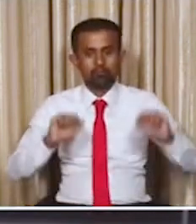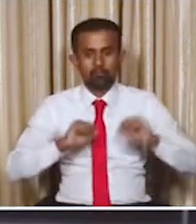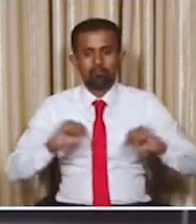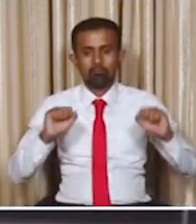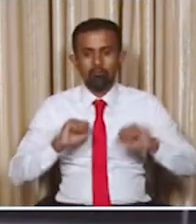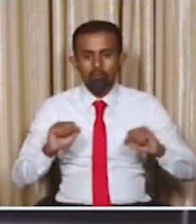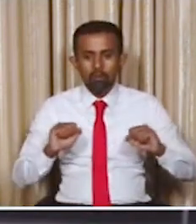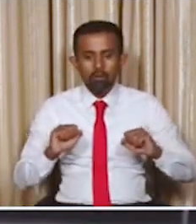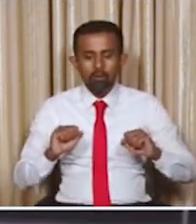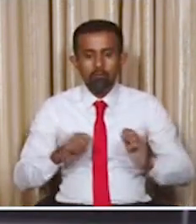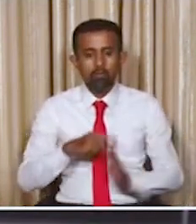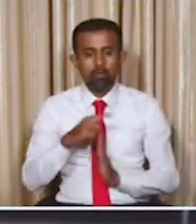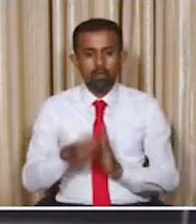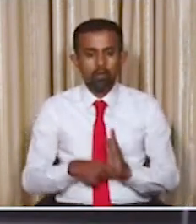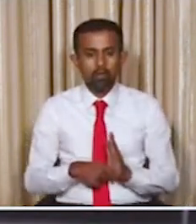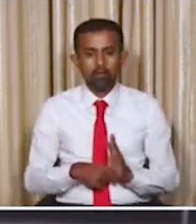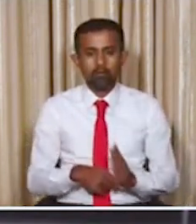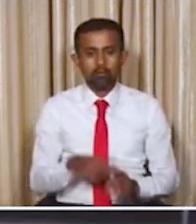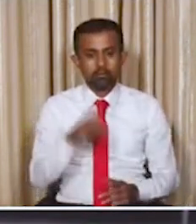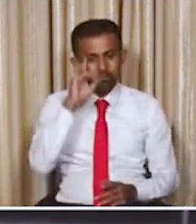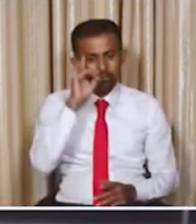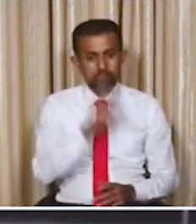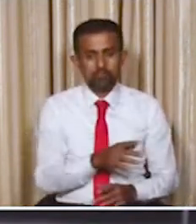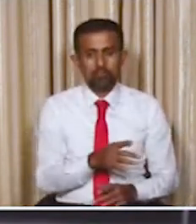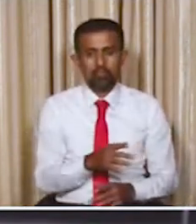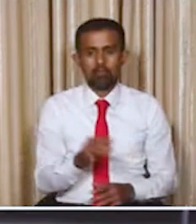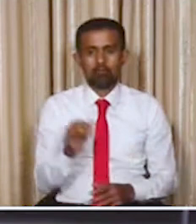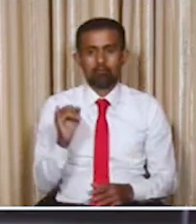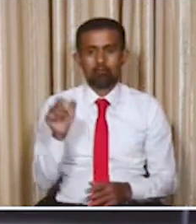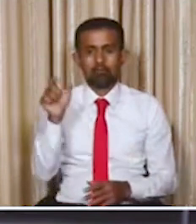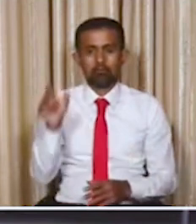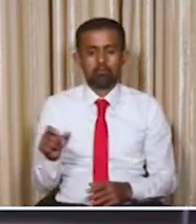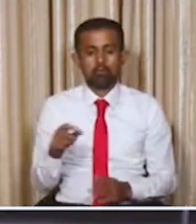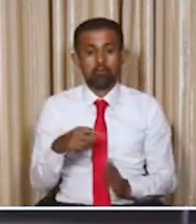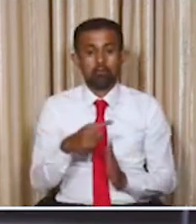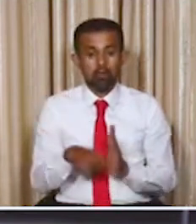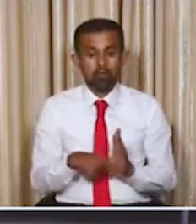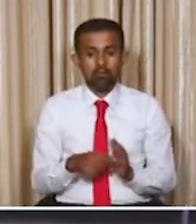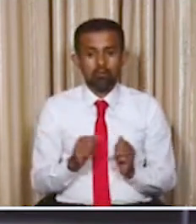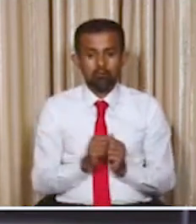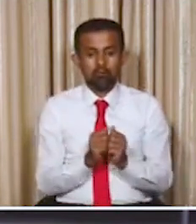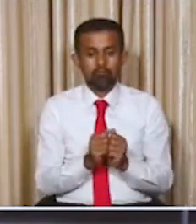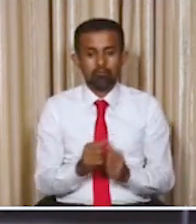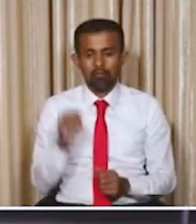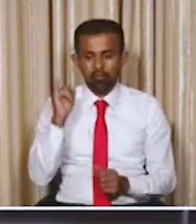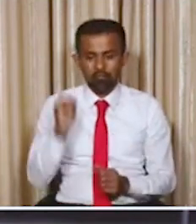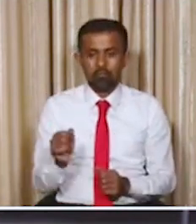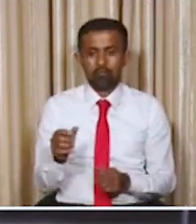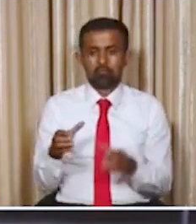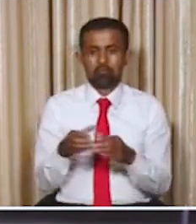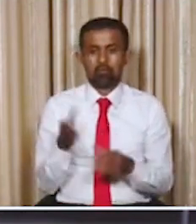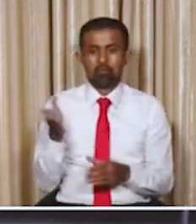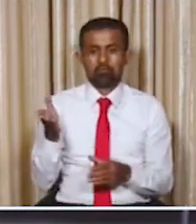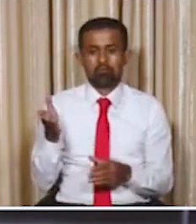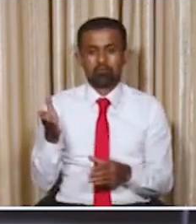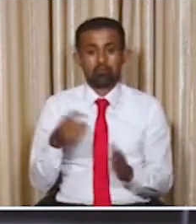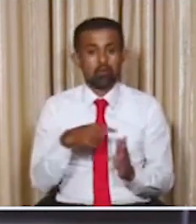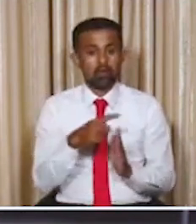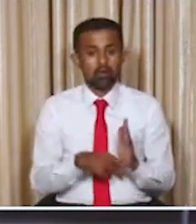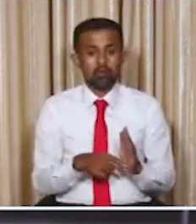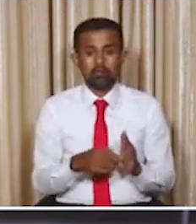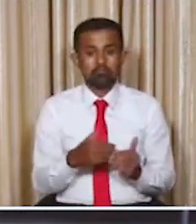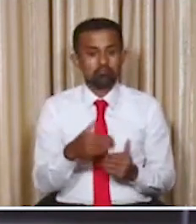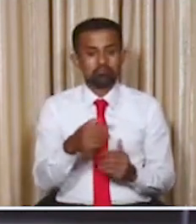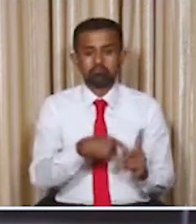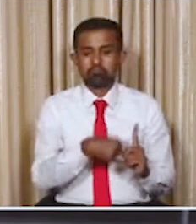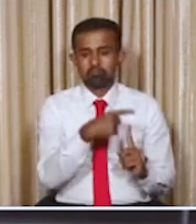පවත්නවා. මේ රට කාල කන්නි කොටසක් හින්දා මේ රටේ මේ වගේ වැඩ කරන කාල කන්නි කොටසක් ඉඳලා මේ රට